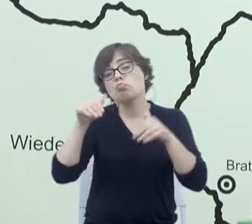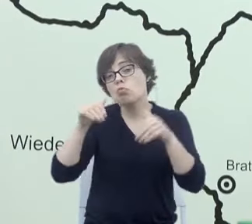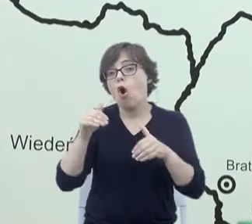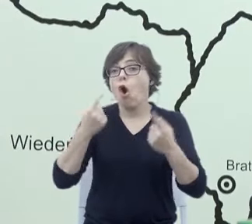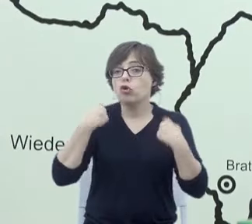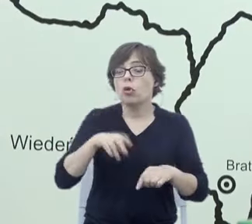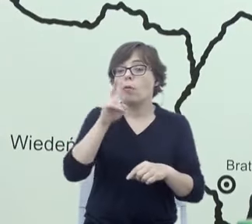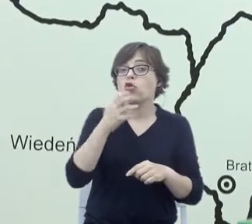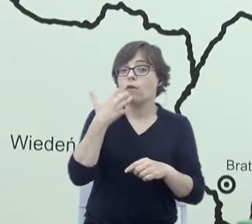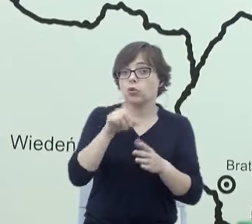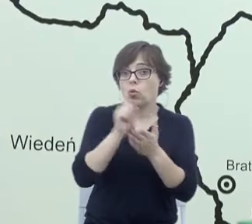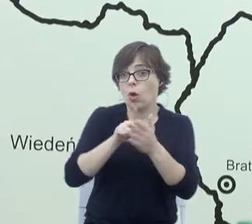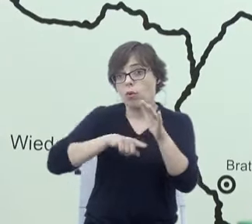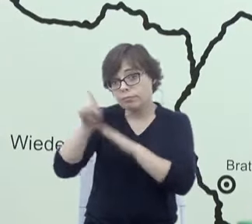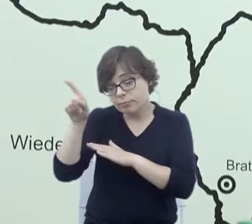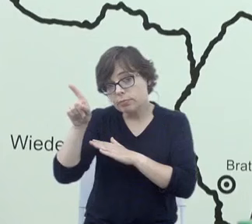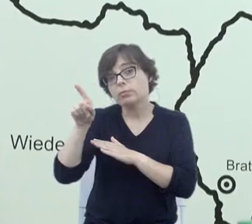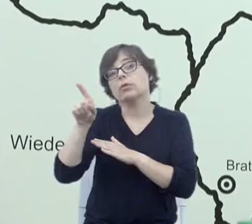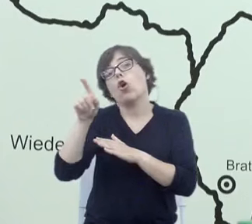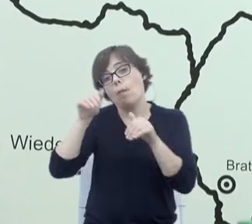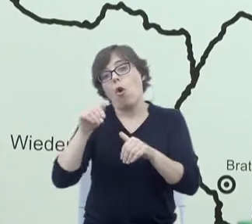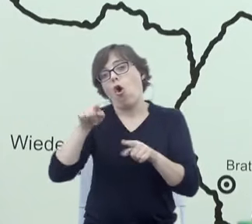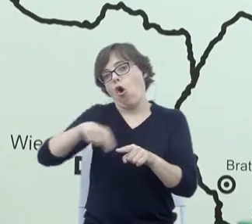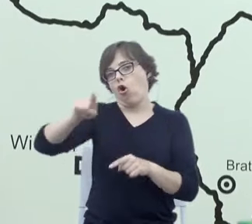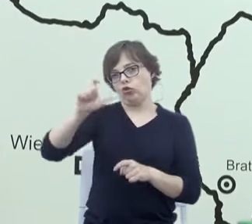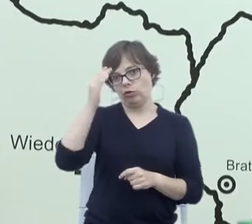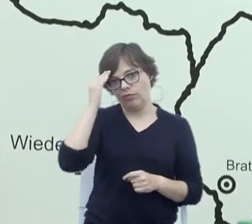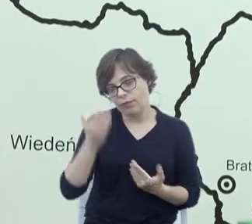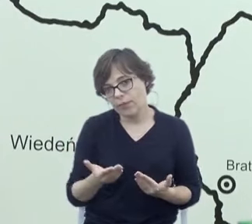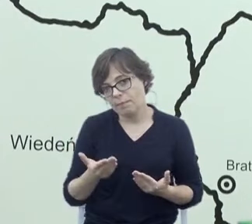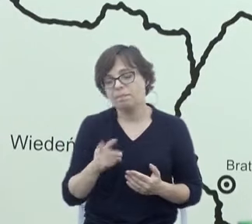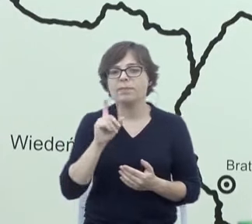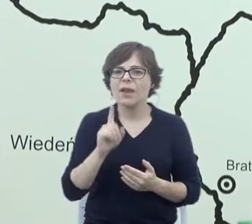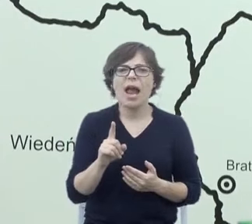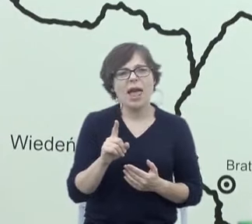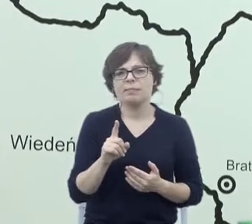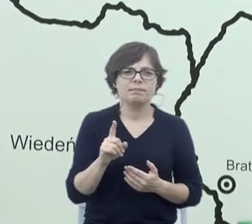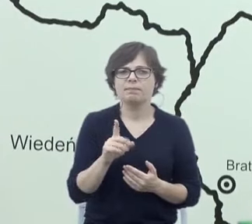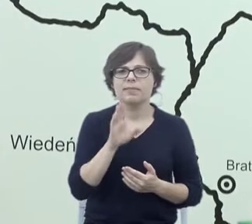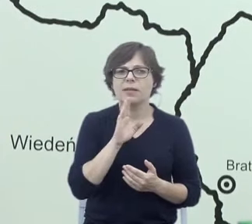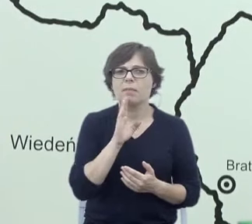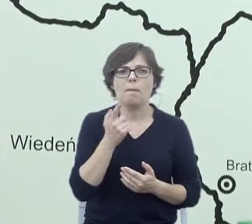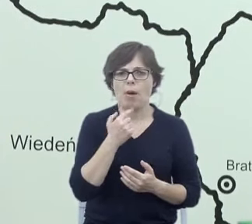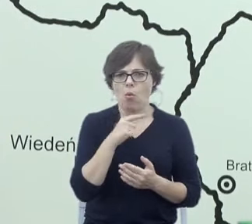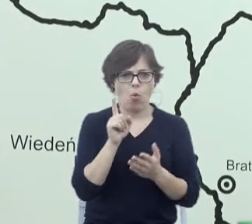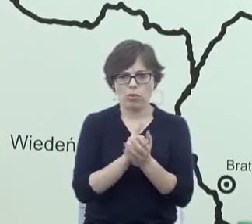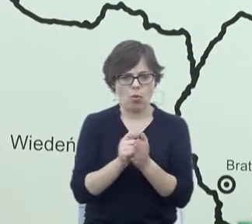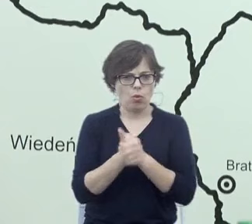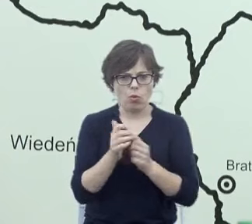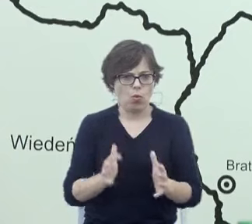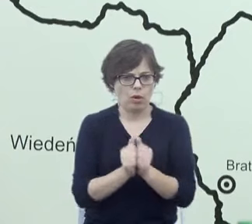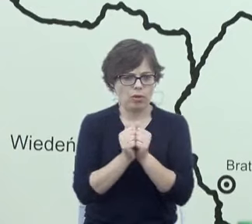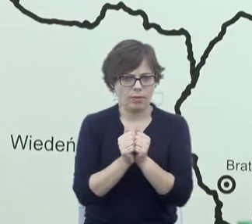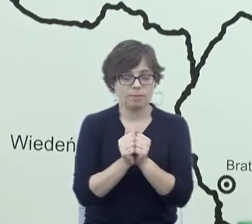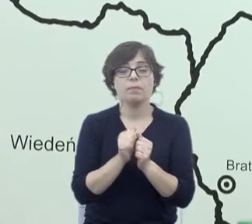zdążyli wyemigrować, może oni coś wiedzą, prawda? Ale raczej niewielu się chyba uratowało, czy być może nie dotknęła.